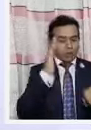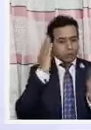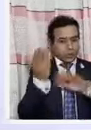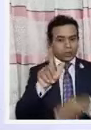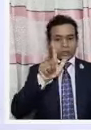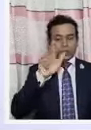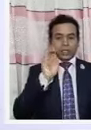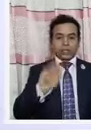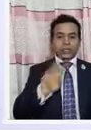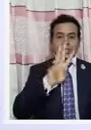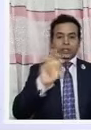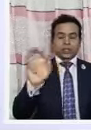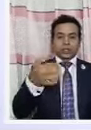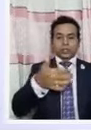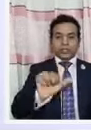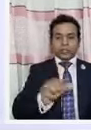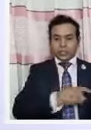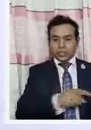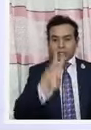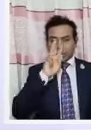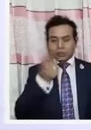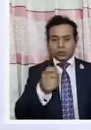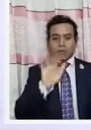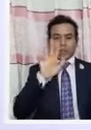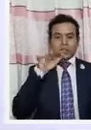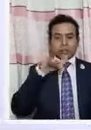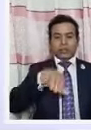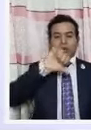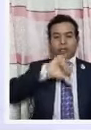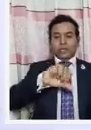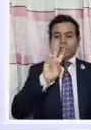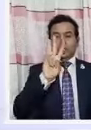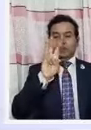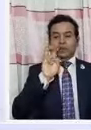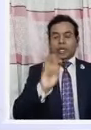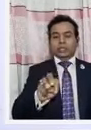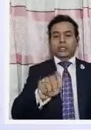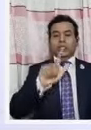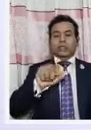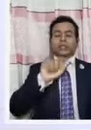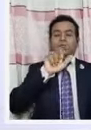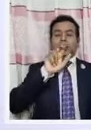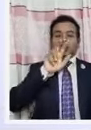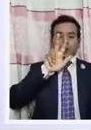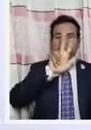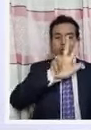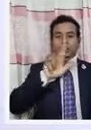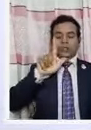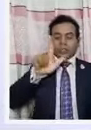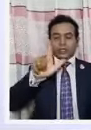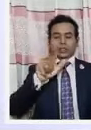1,38,76,441 জন। বিশ্বে 24 ঘন্টায় মৃত্যুবরণ করেছেন 7,360 জন, এ পর্যন্ত